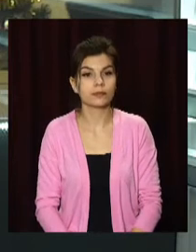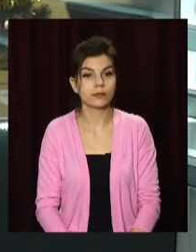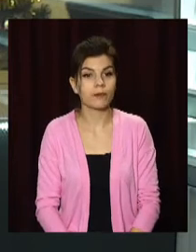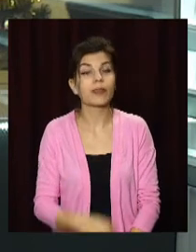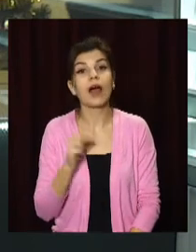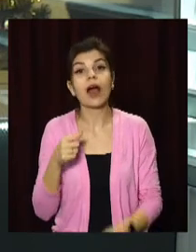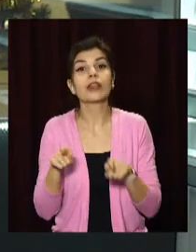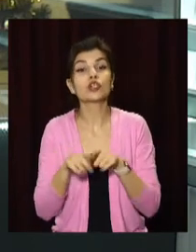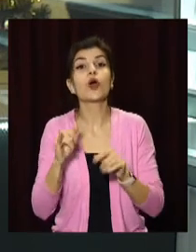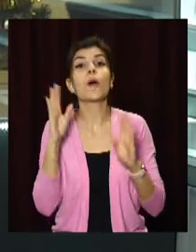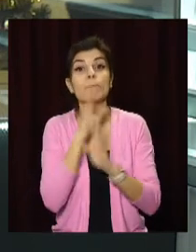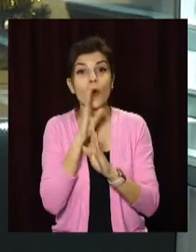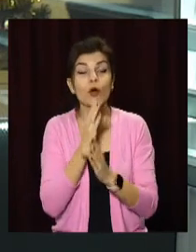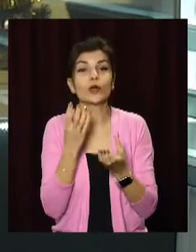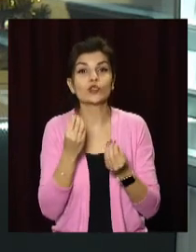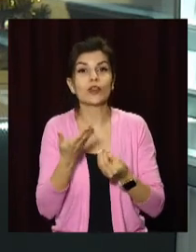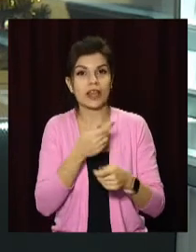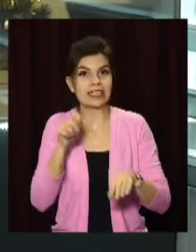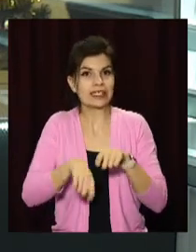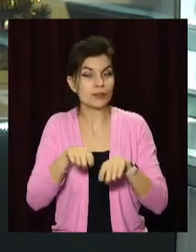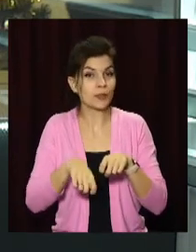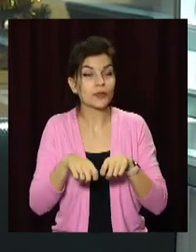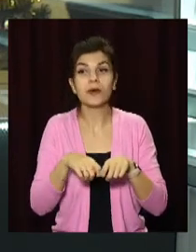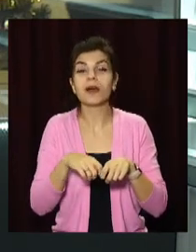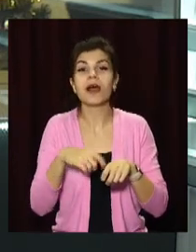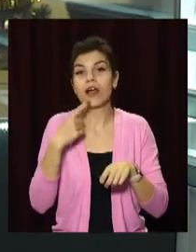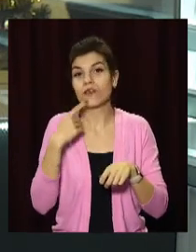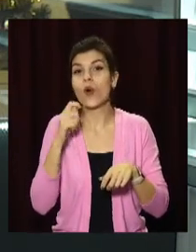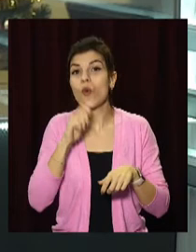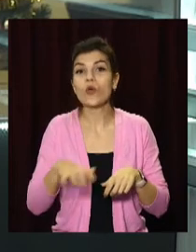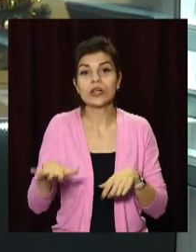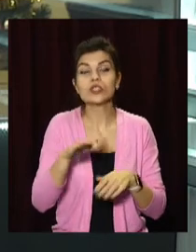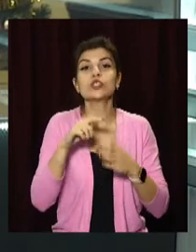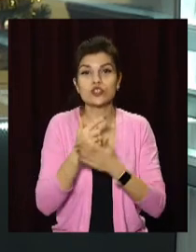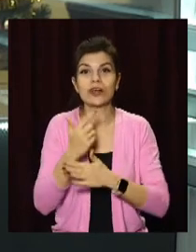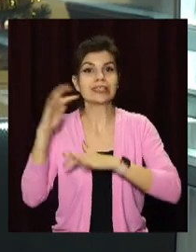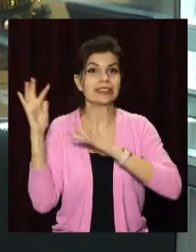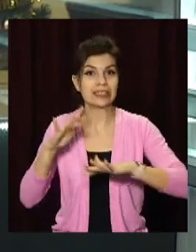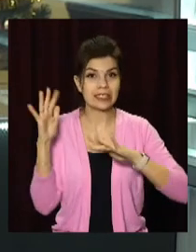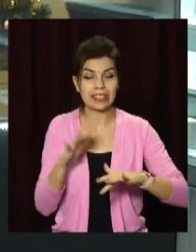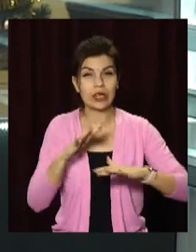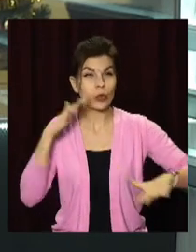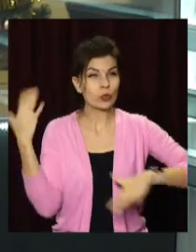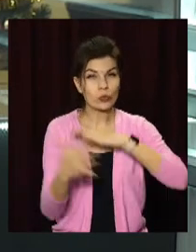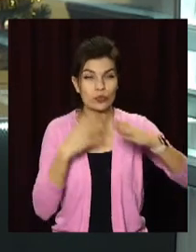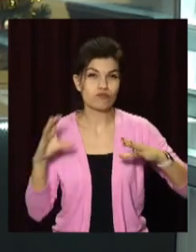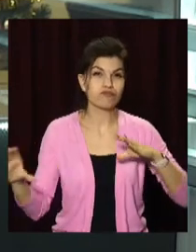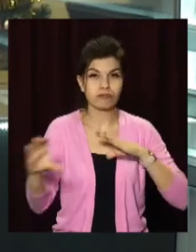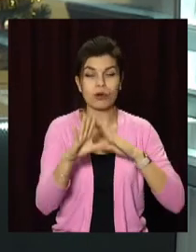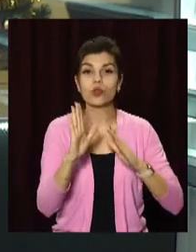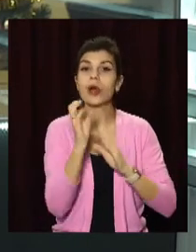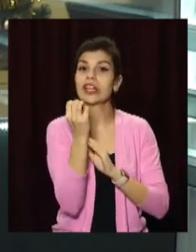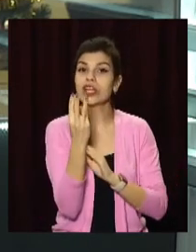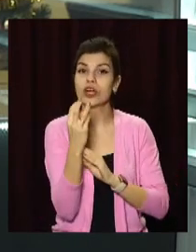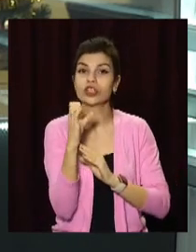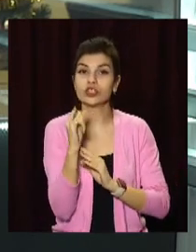А також погода ще нас випробовуватиме, кажуть метеорологи. В Україні знову засніжить та захурделить, але тільки 13